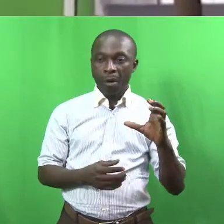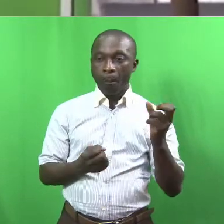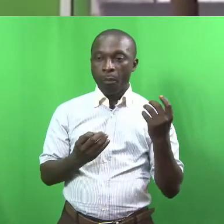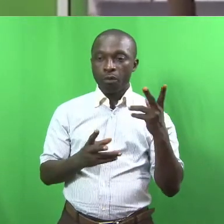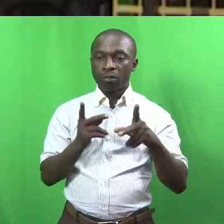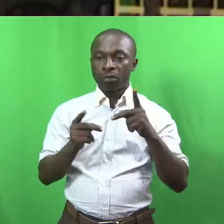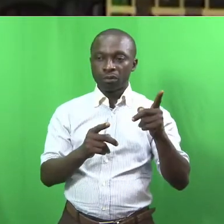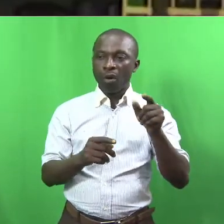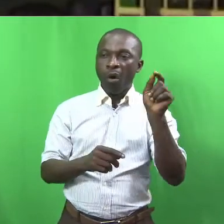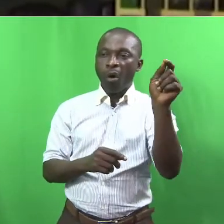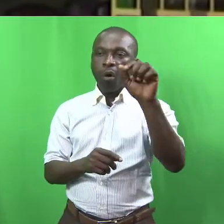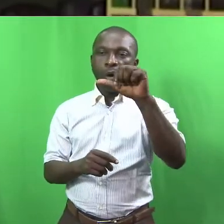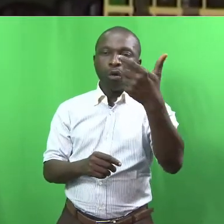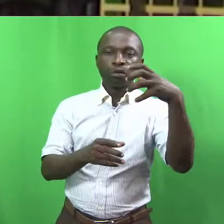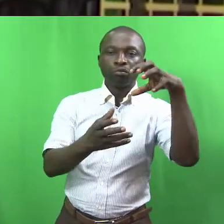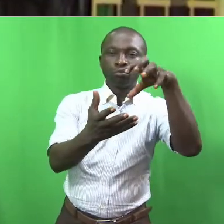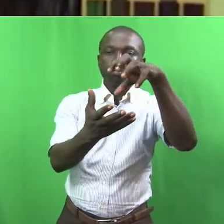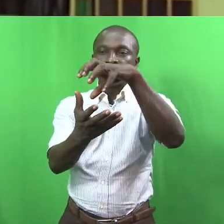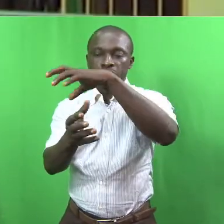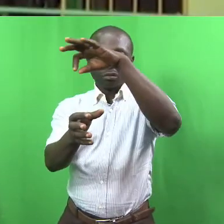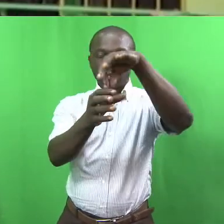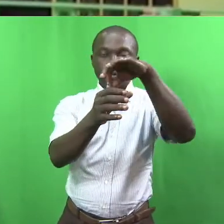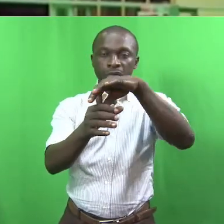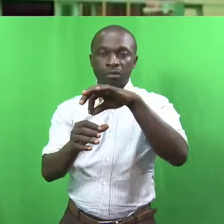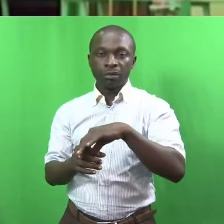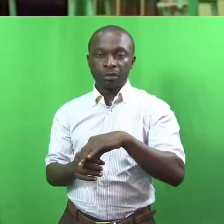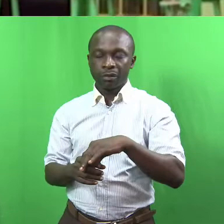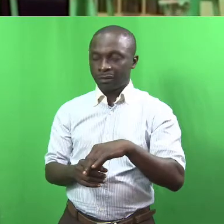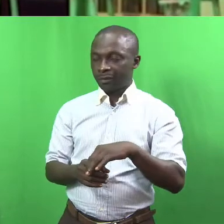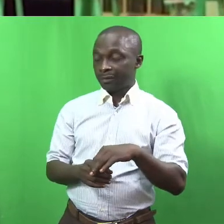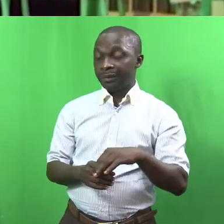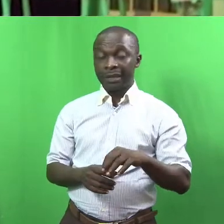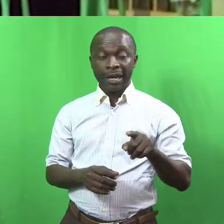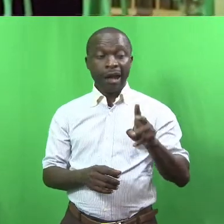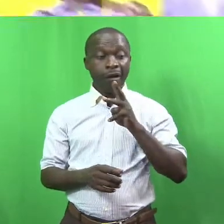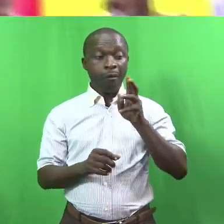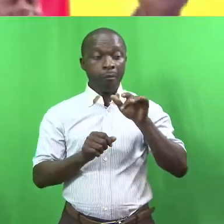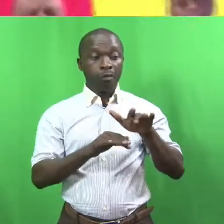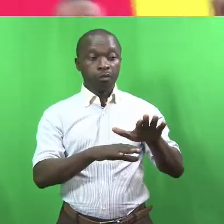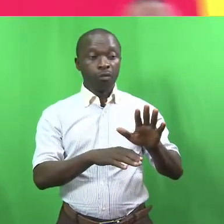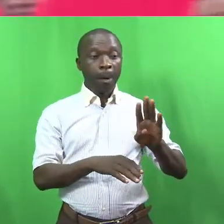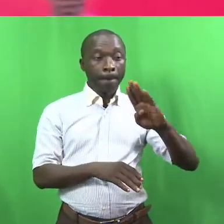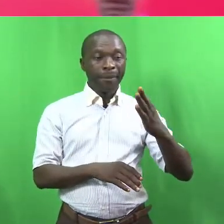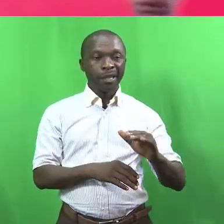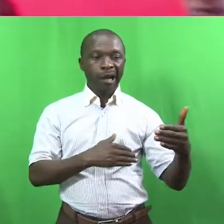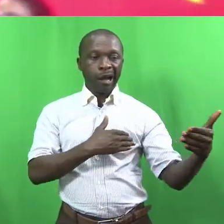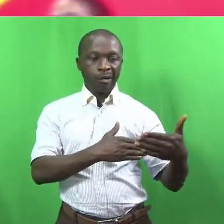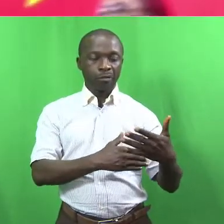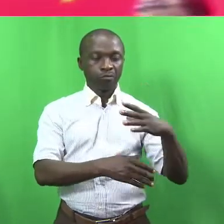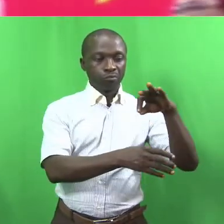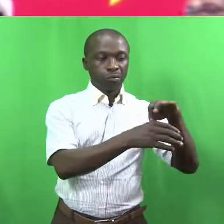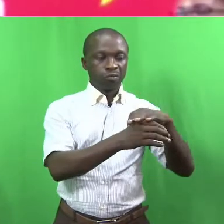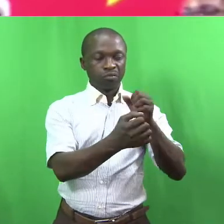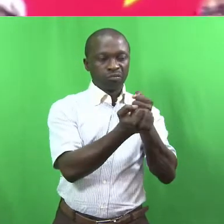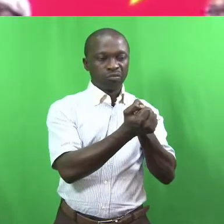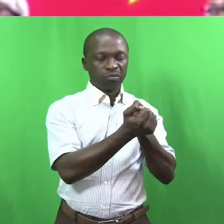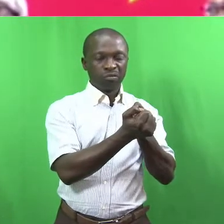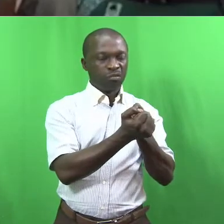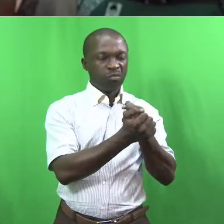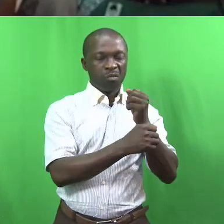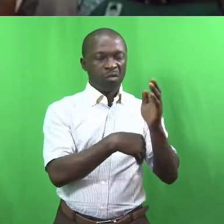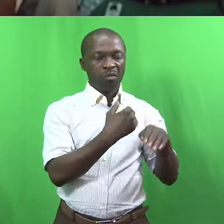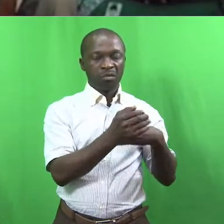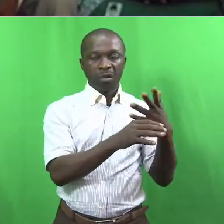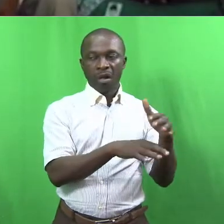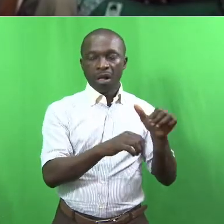Ces résultats provisoires dans l'Union Ekelli ont démontré un malaise de la population vis-à-vis de cette formation politique. Face à cet état